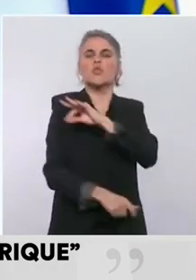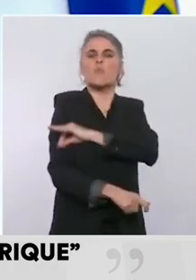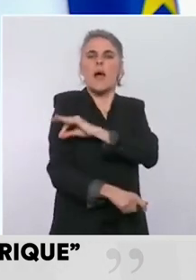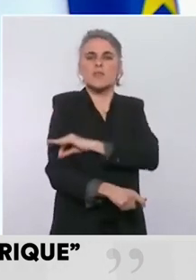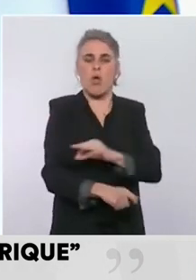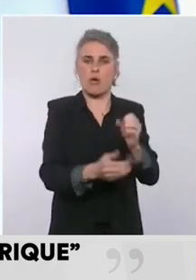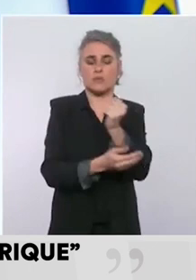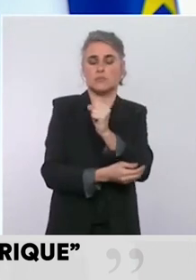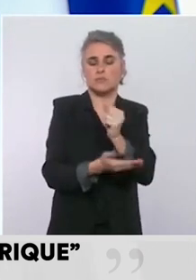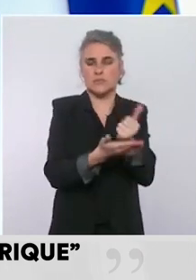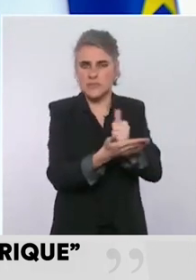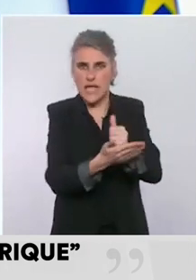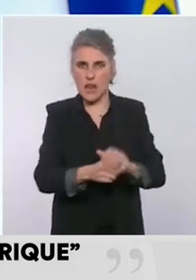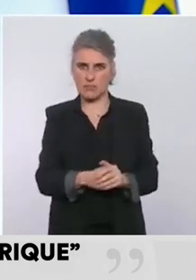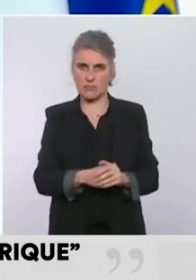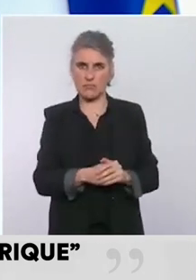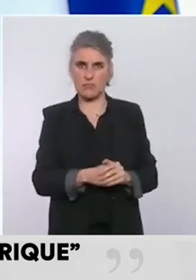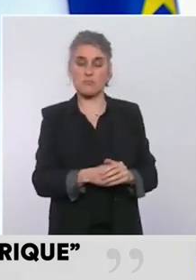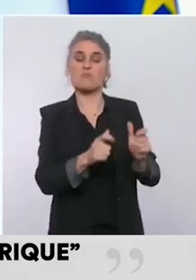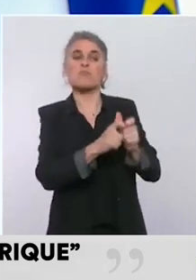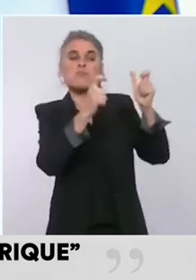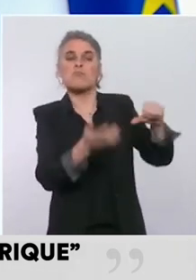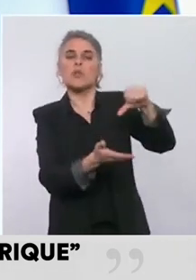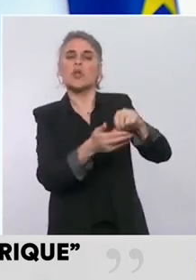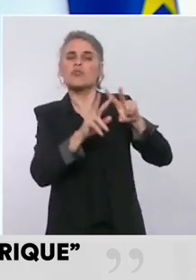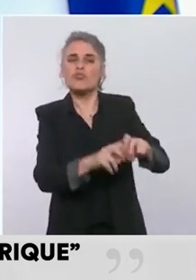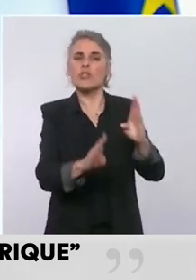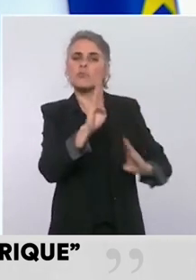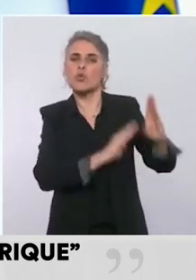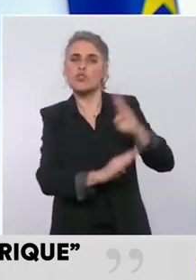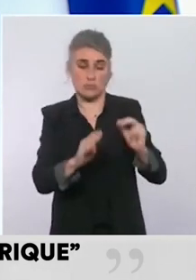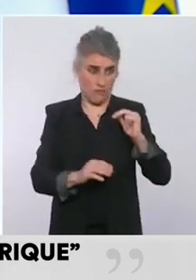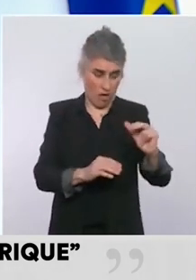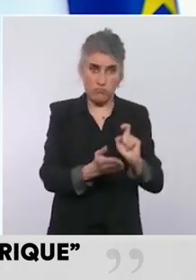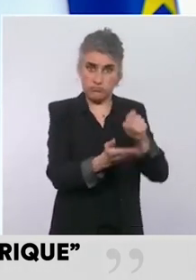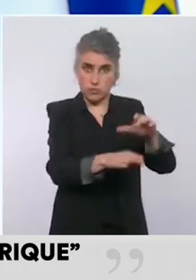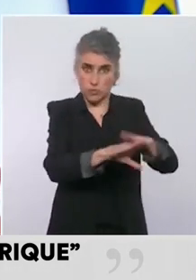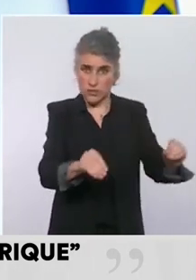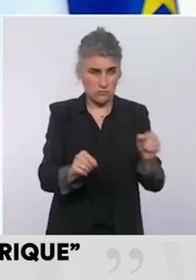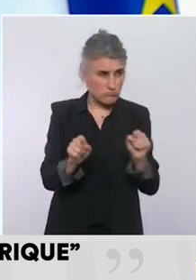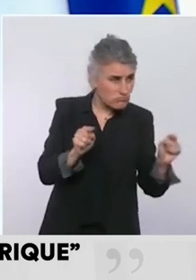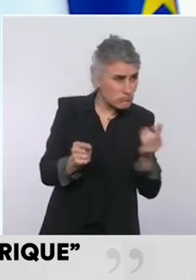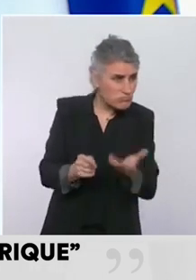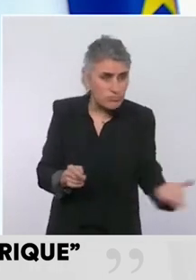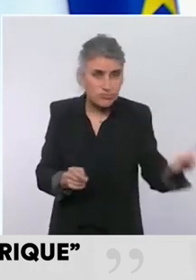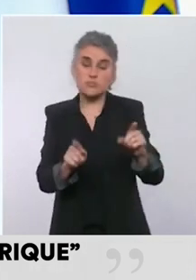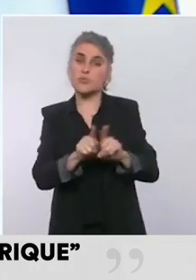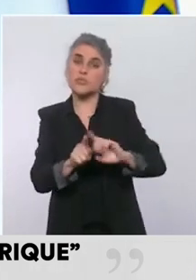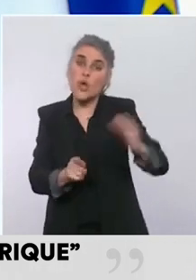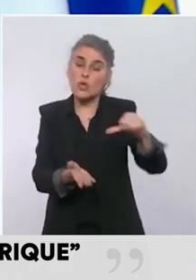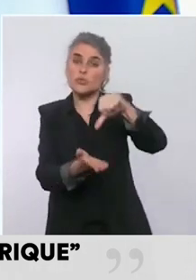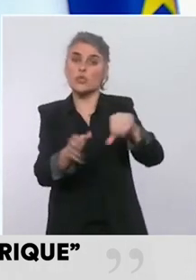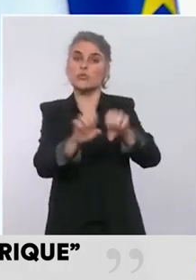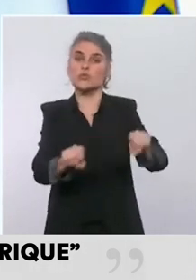de recherche biologique du professeur Mouyembe, auquel j'aurai le privilège de rendre visite dans quelques jours, mais en développant aussi des centres de production de